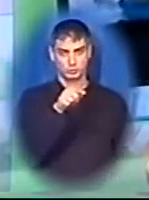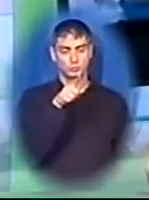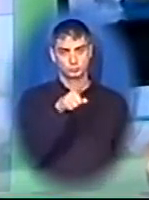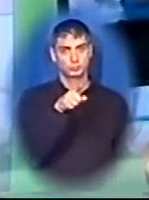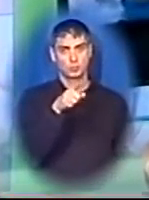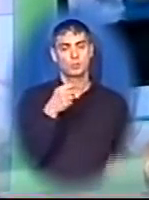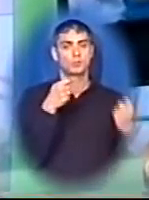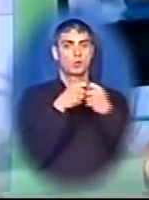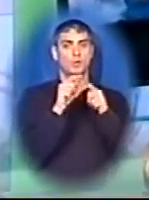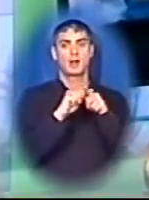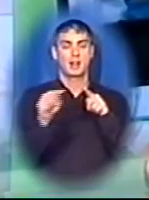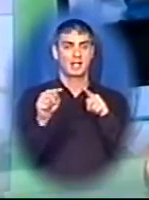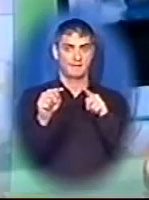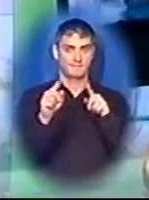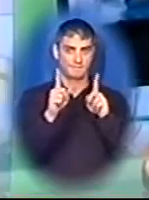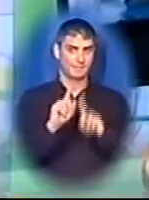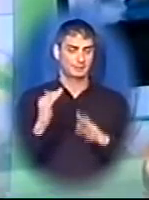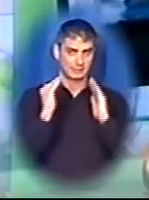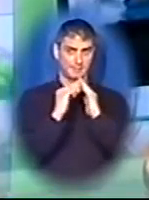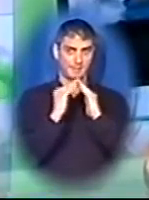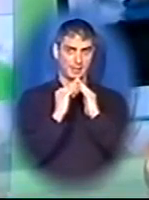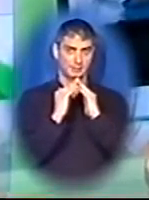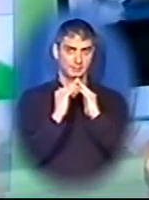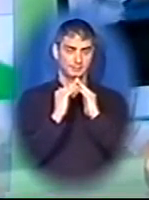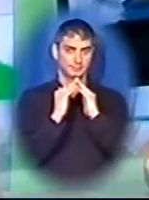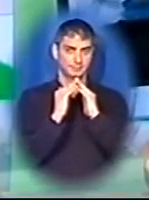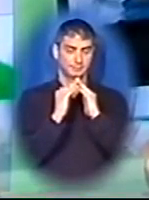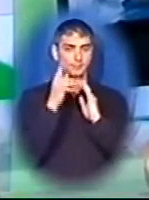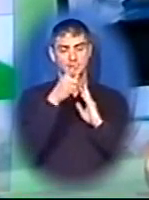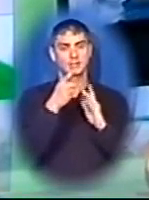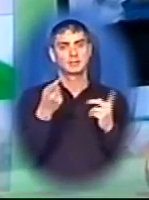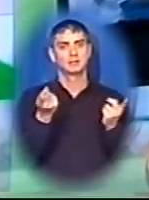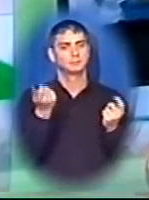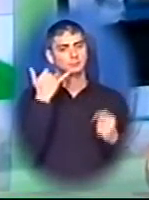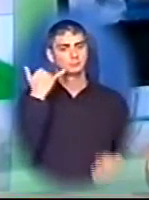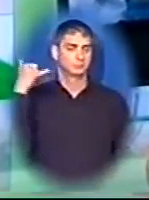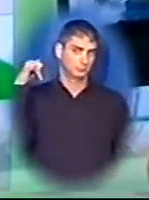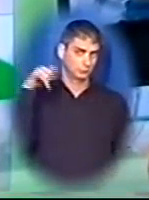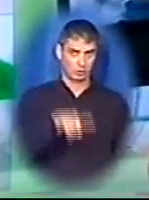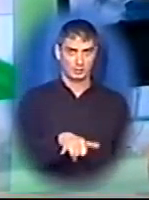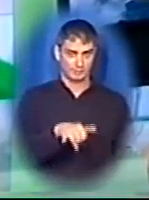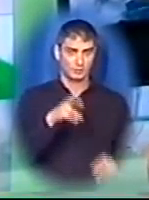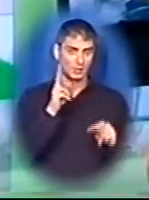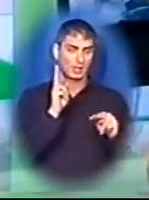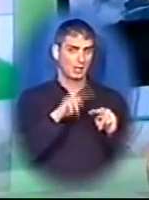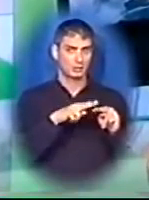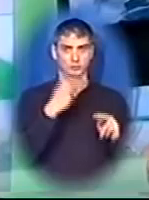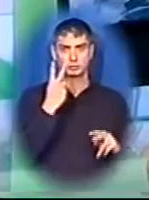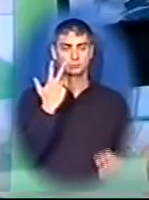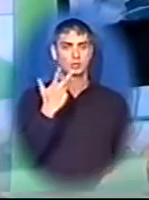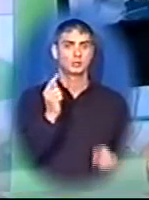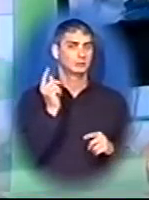שהוא למעשה מחובר לקו בזק בבית. אתה סוגר את הטלפון לאחר שניים או